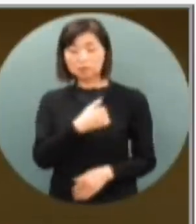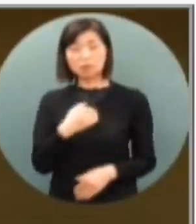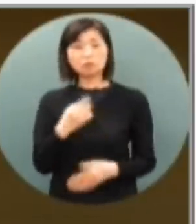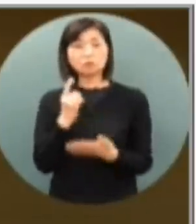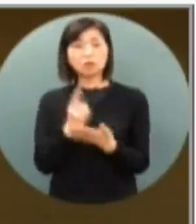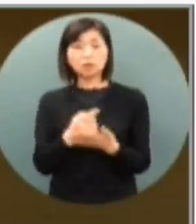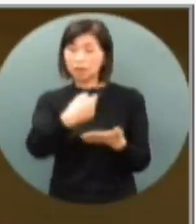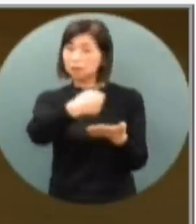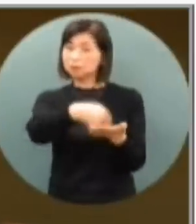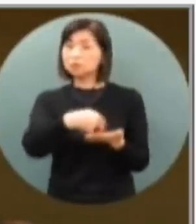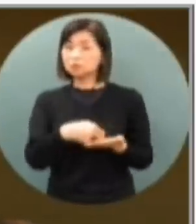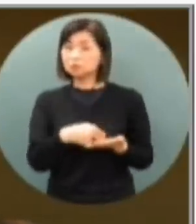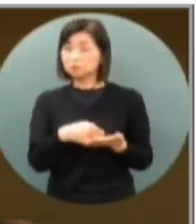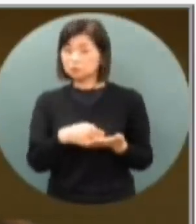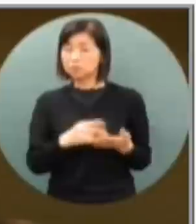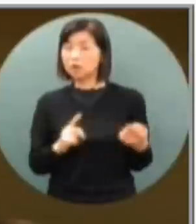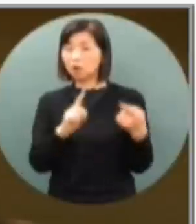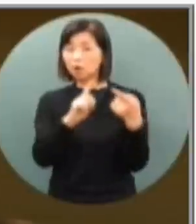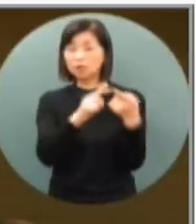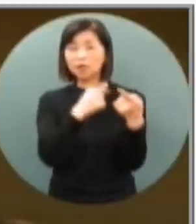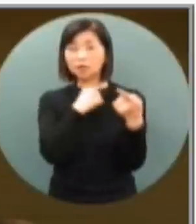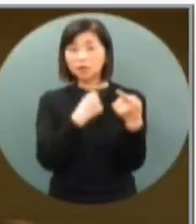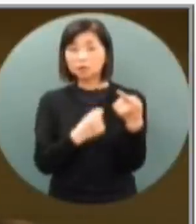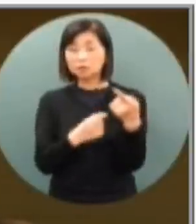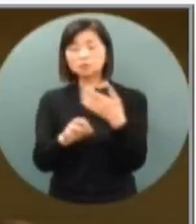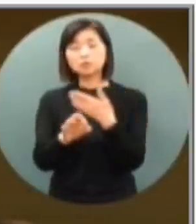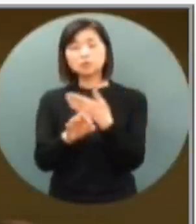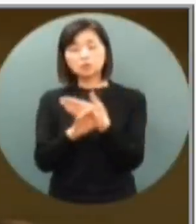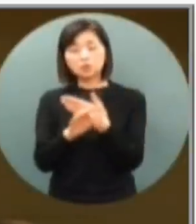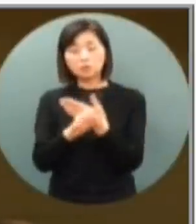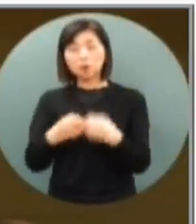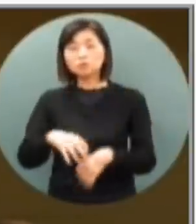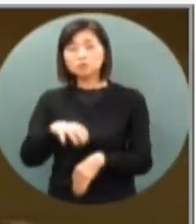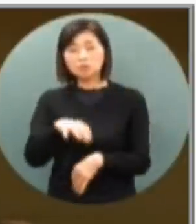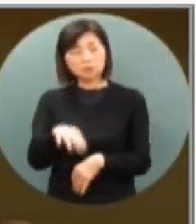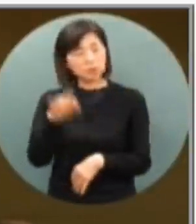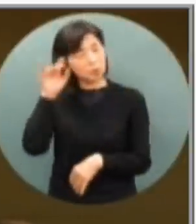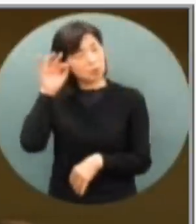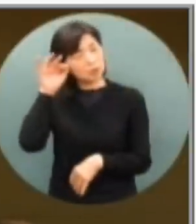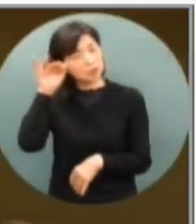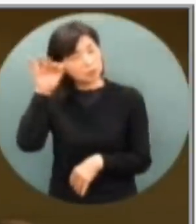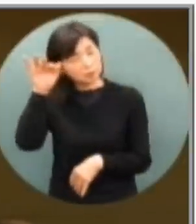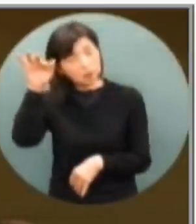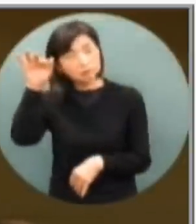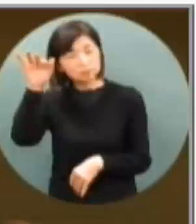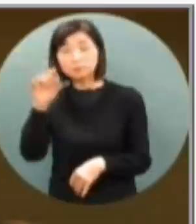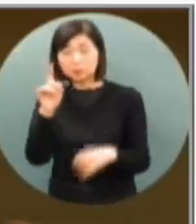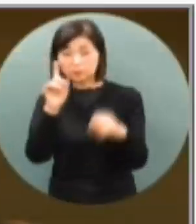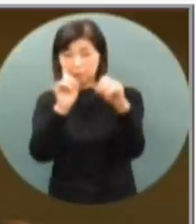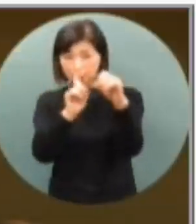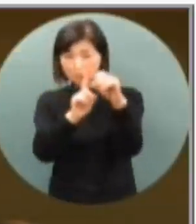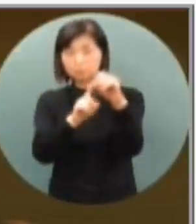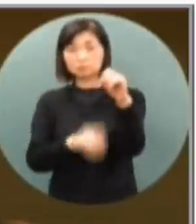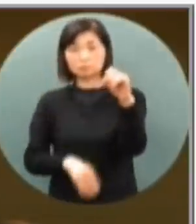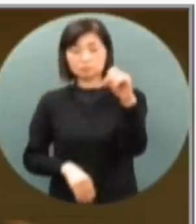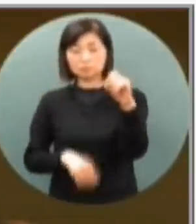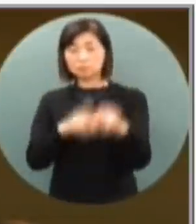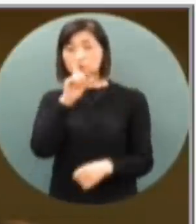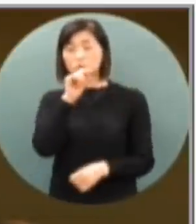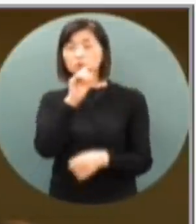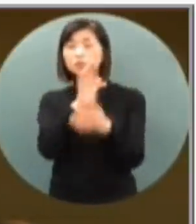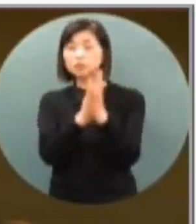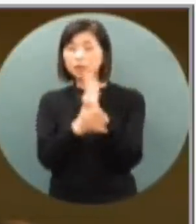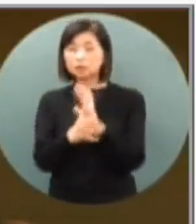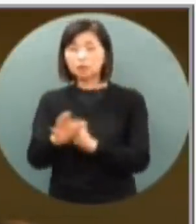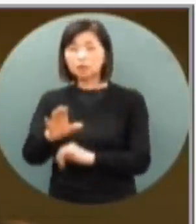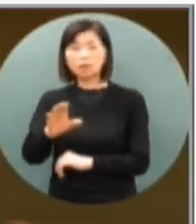で、例えばふるさとを思い出していただく、思いを馳せていただくために、例えば鳥取県にはなかなか